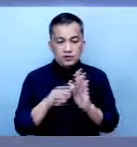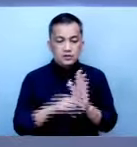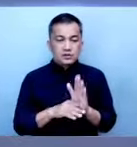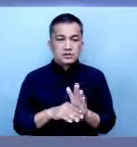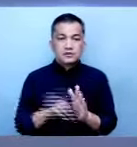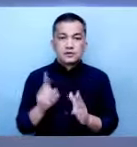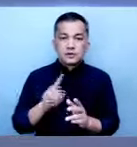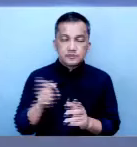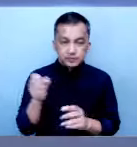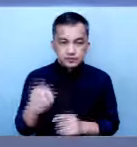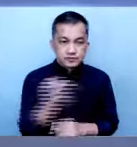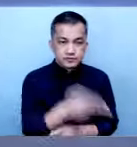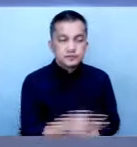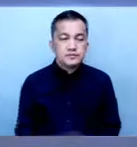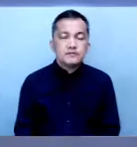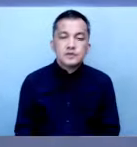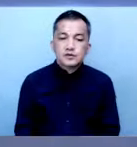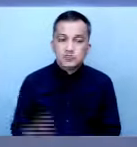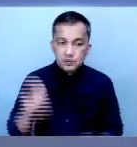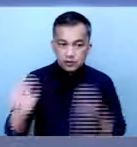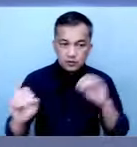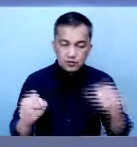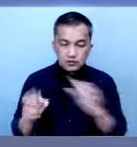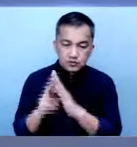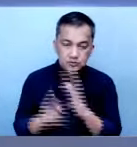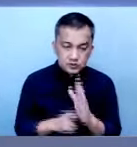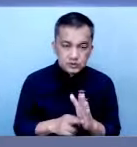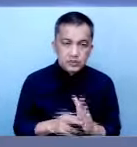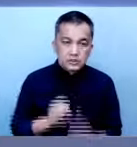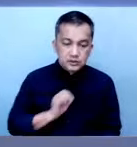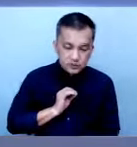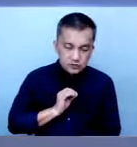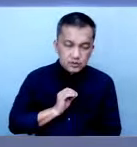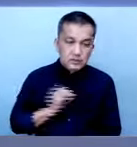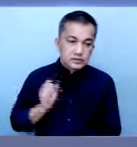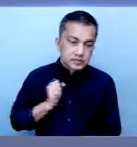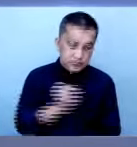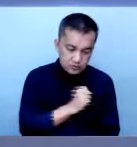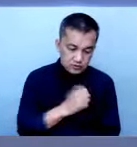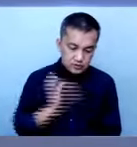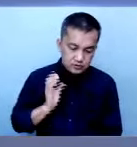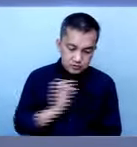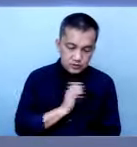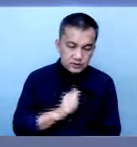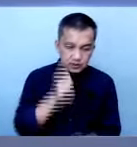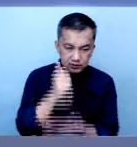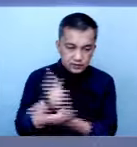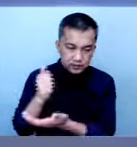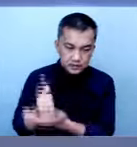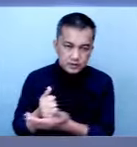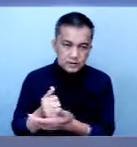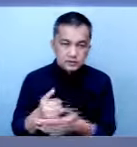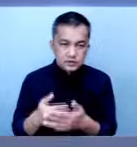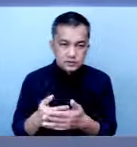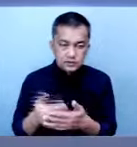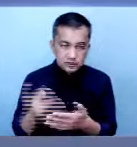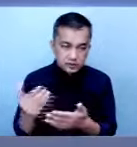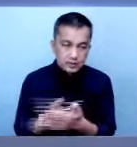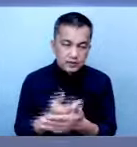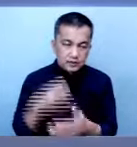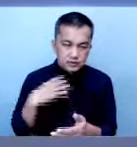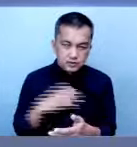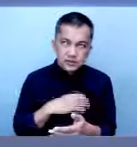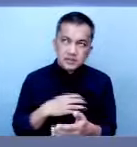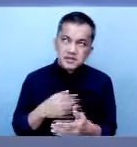ito? May kanya-kanyang rules of procedure ang Senado at ang Kongreso na inaprobahan ng mga ito kada bagong Kongreso o minsan ina-adapt yung